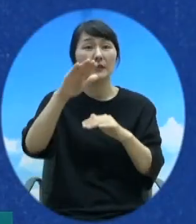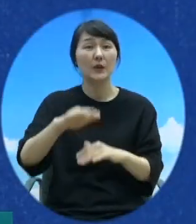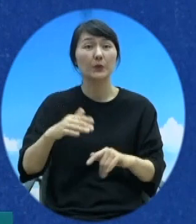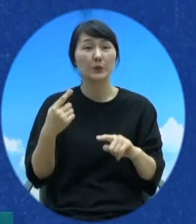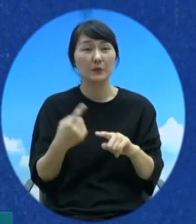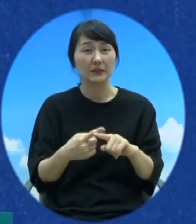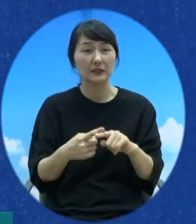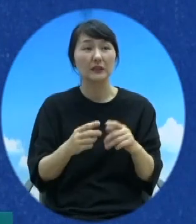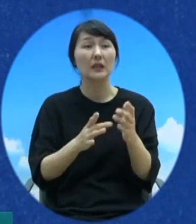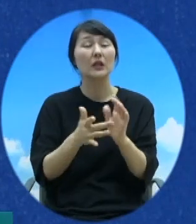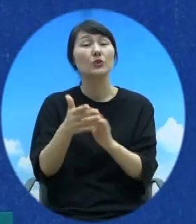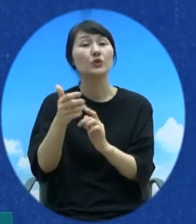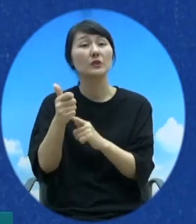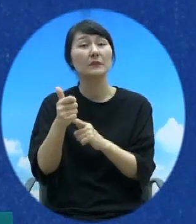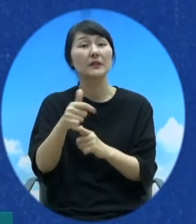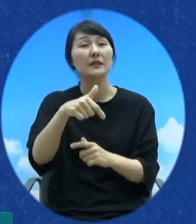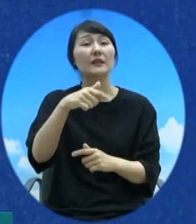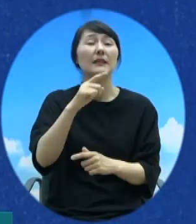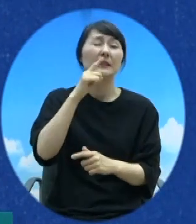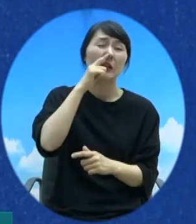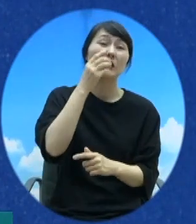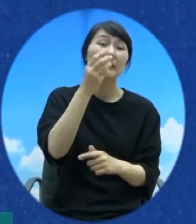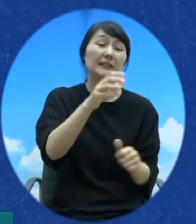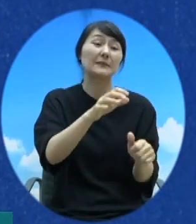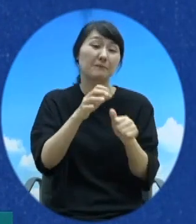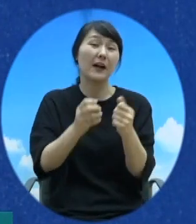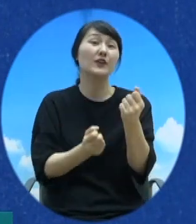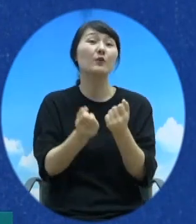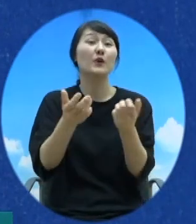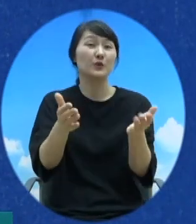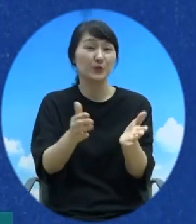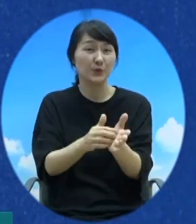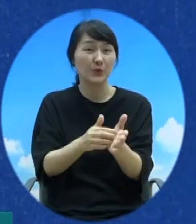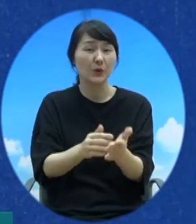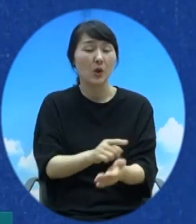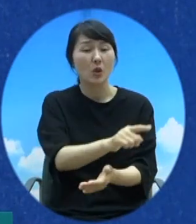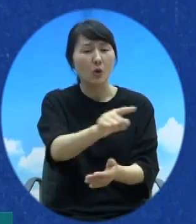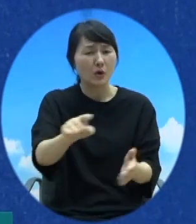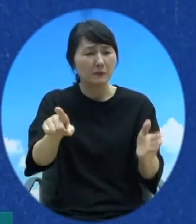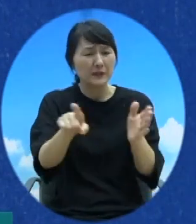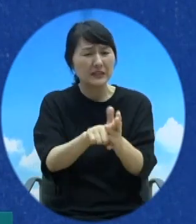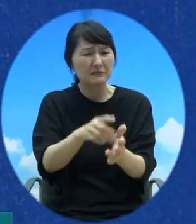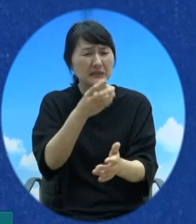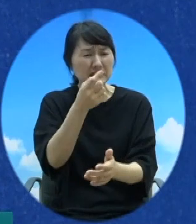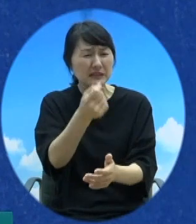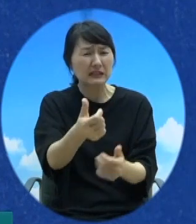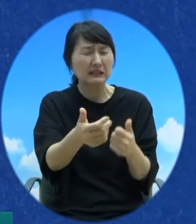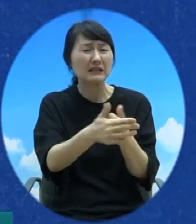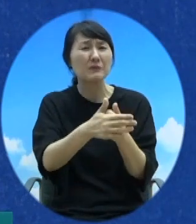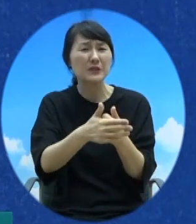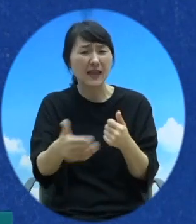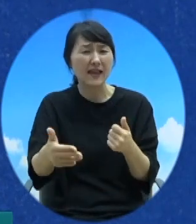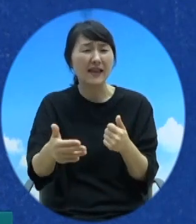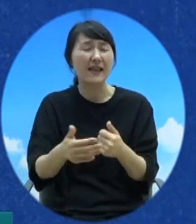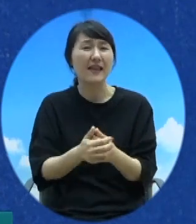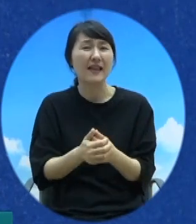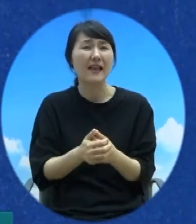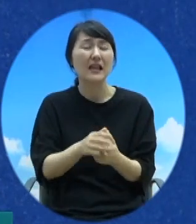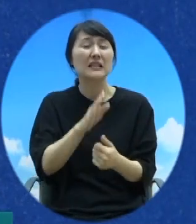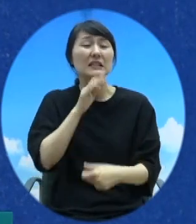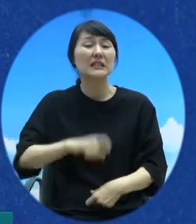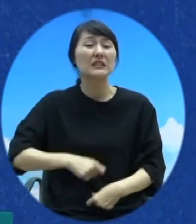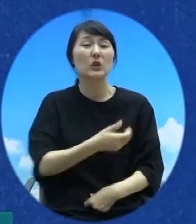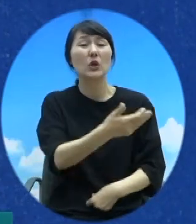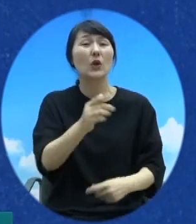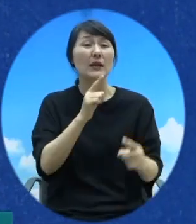역시 예수님께서는 겨자씨를 언급하고 있습니다. 너희 믿음이 적은 까닭이다. 진실로